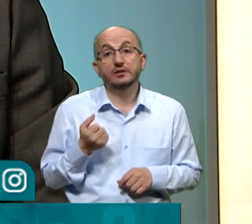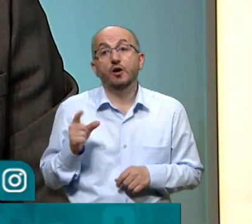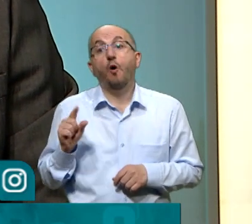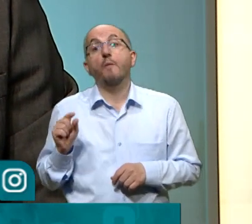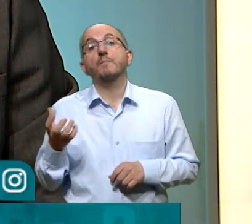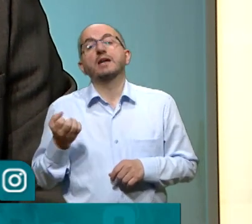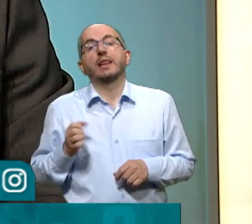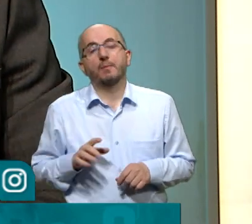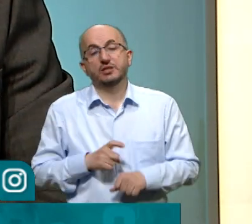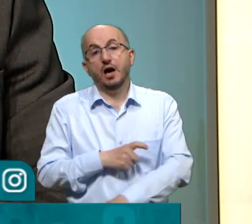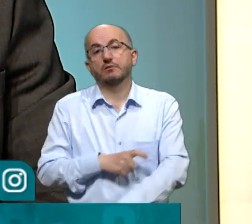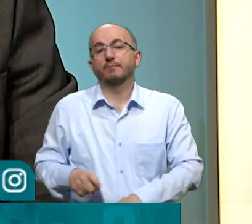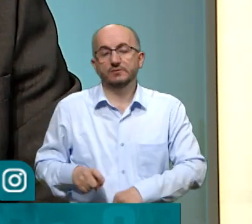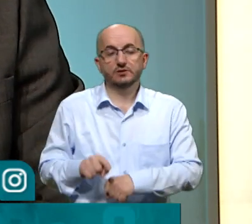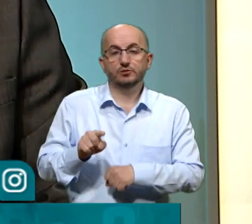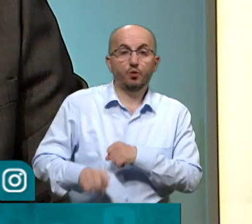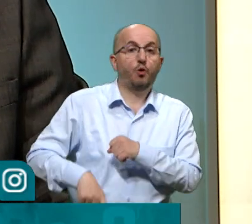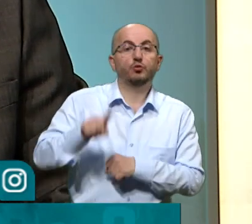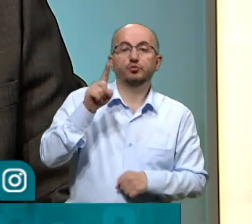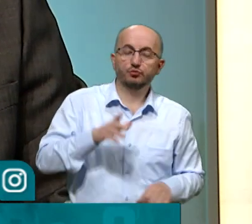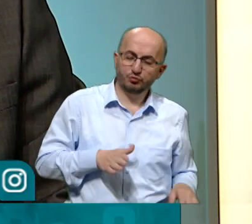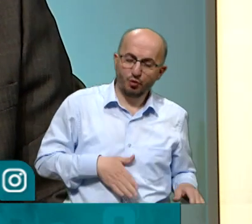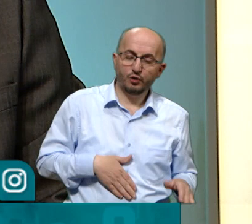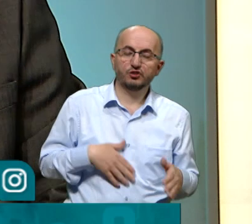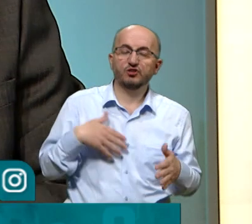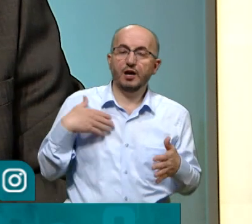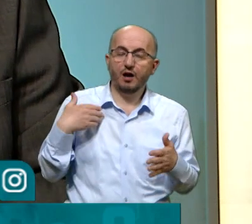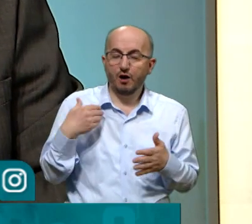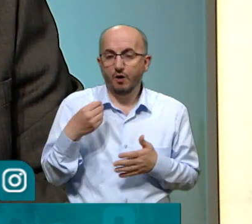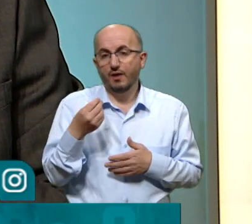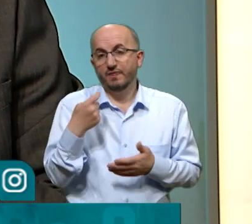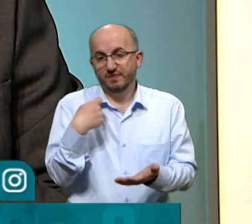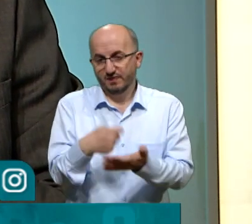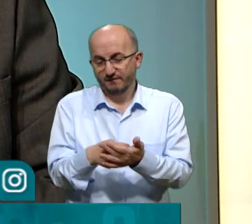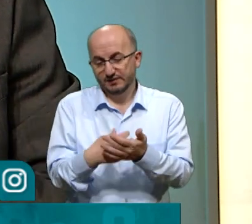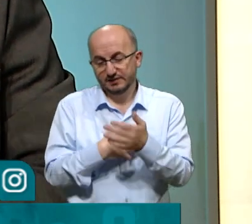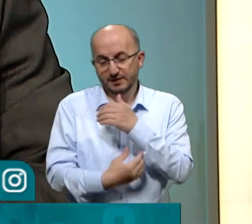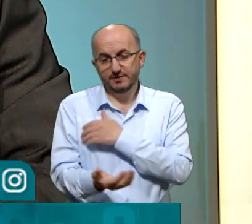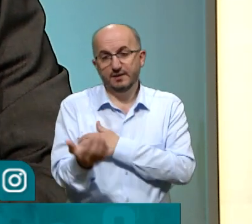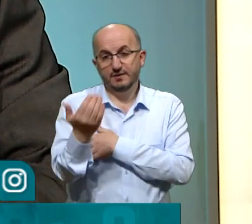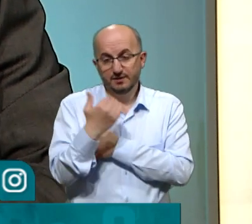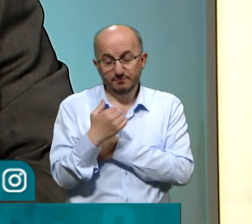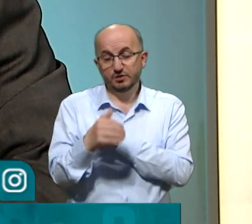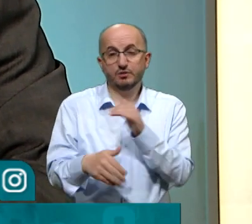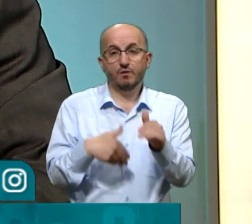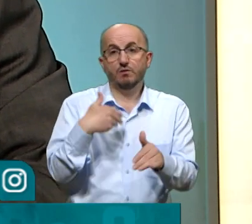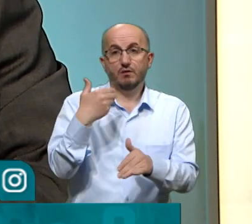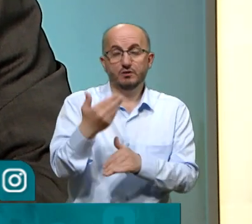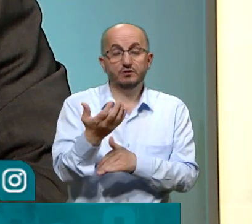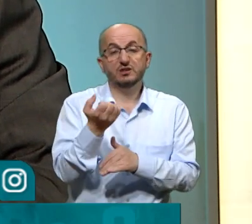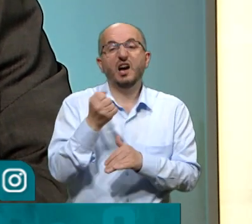alamaz haramdır Niye Çünkü o günü kurtaracak olan nafakası kendisine gelmiştir bundan sonra